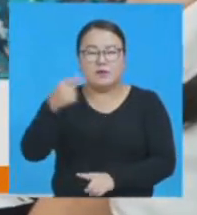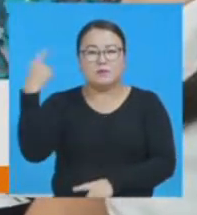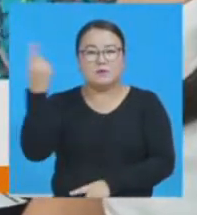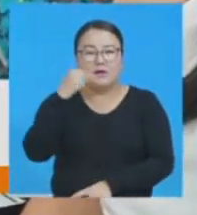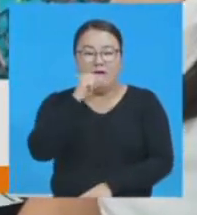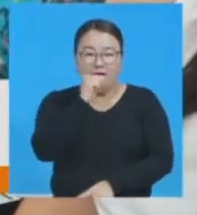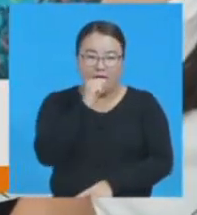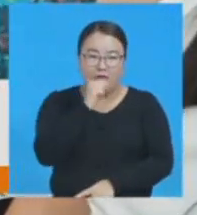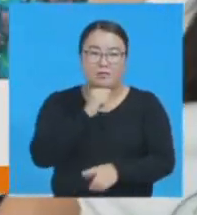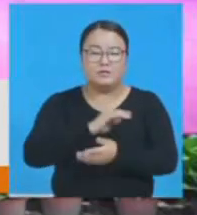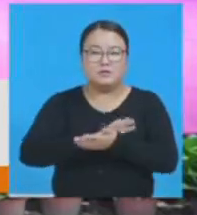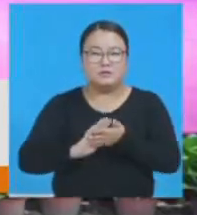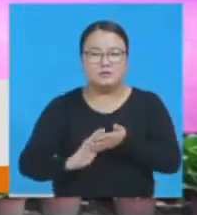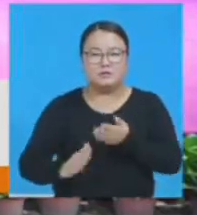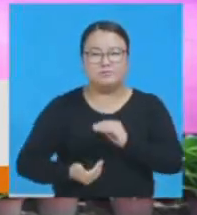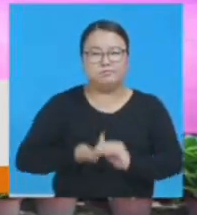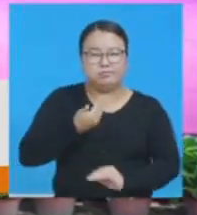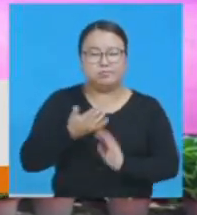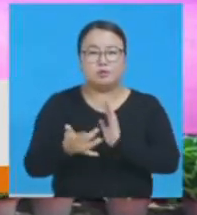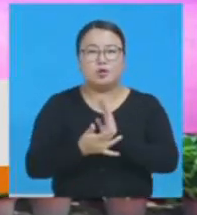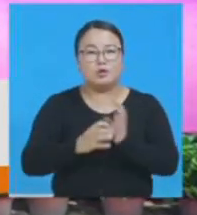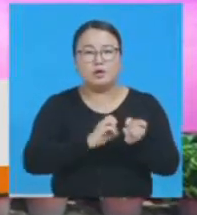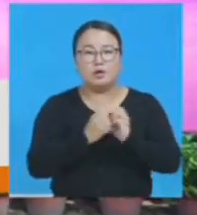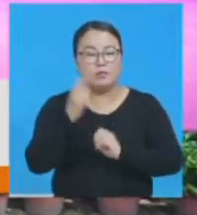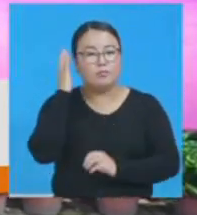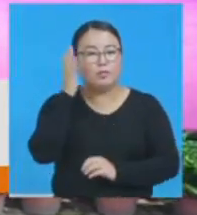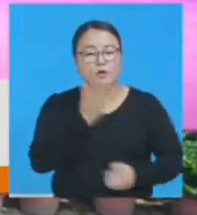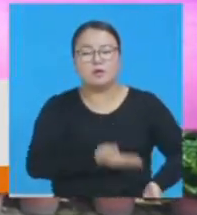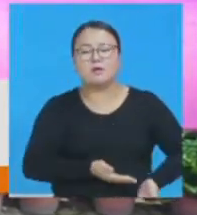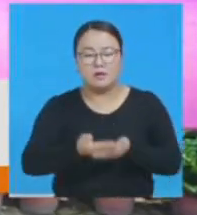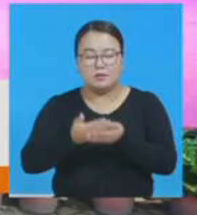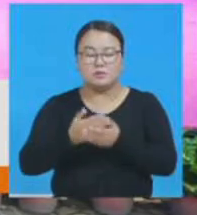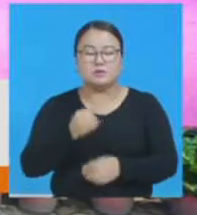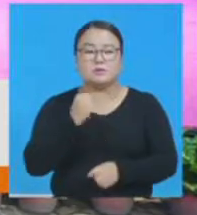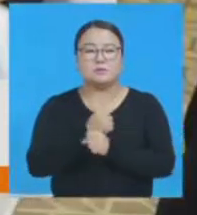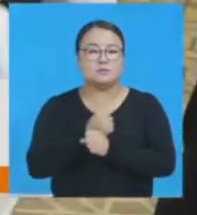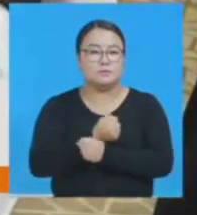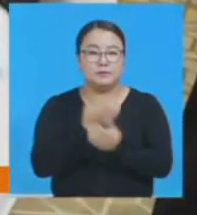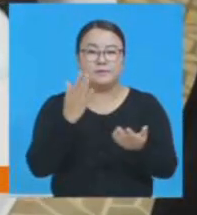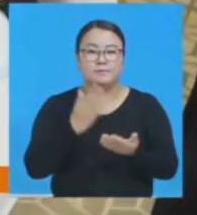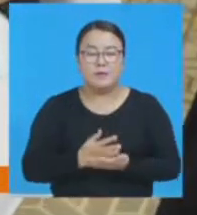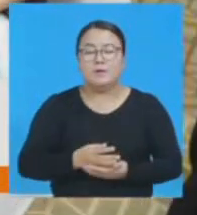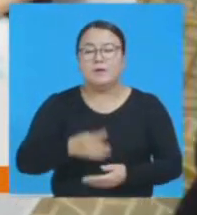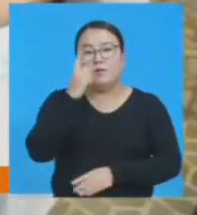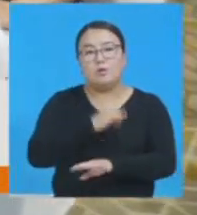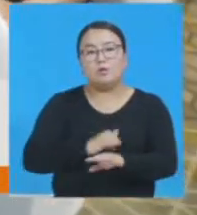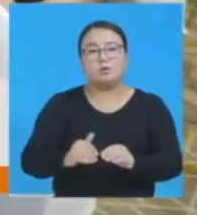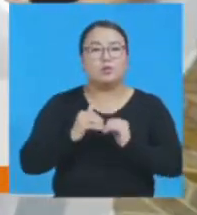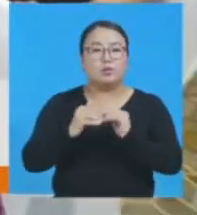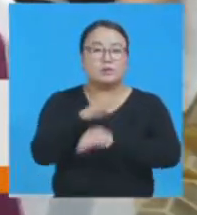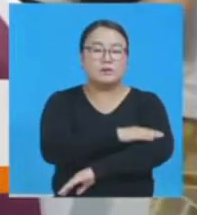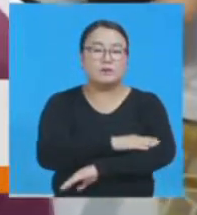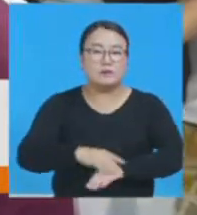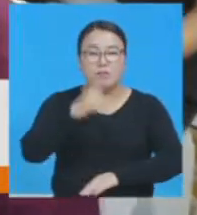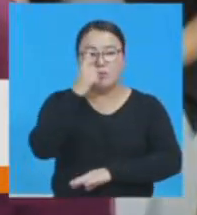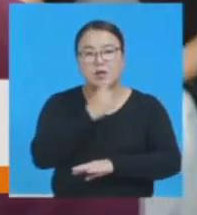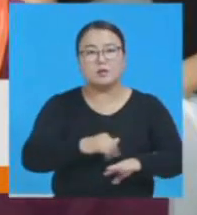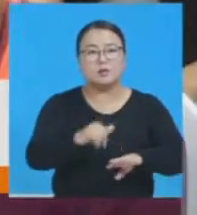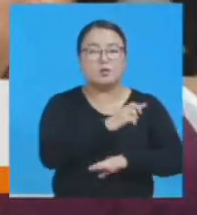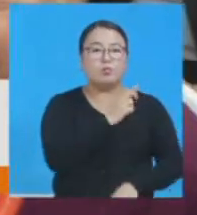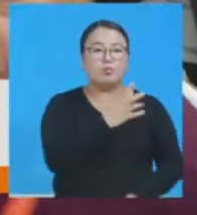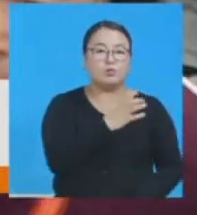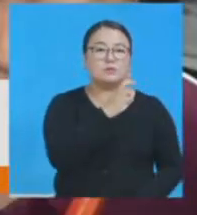хэмнэх дэвшилтэт технологи нэвтрүүлэх зэрэг бодлогыг дэмжин ажиллана гэдгийг албаны хүмүүс ярьлаа. Монгол улсын хөгжлийн зам бүгд найрамдах Хятад ард улсын бүс